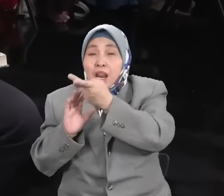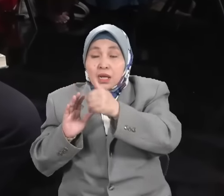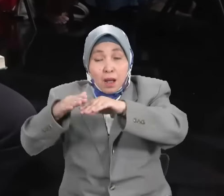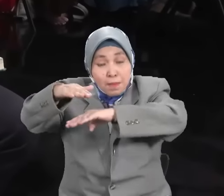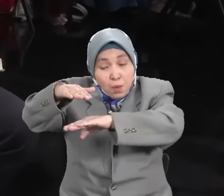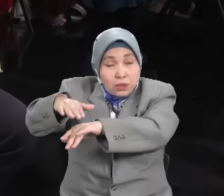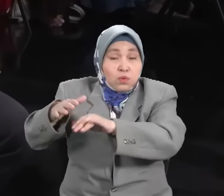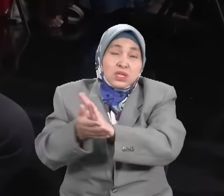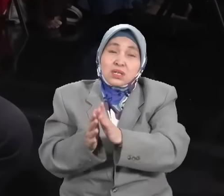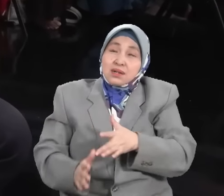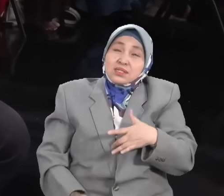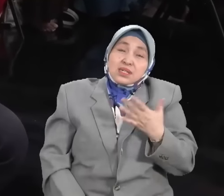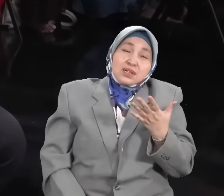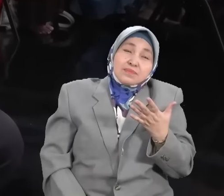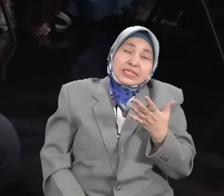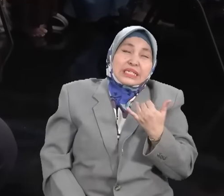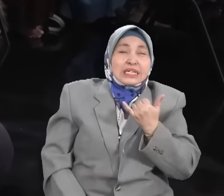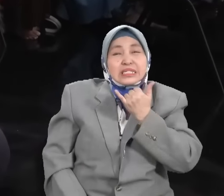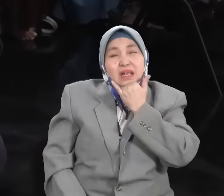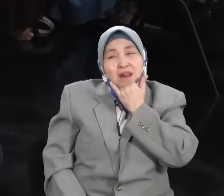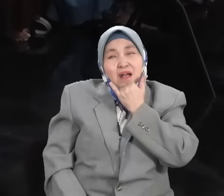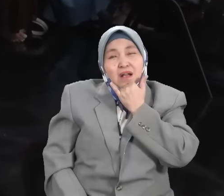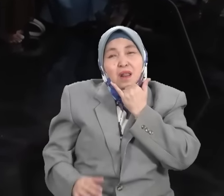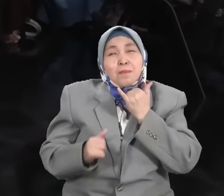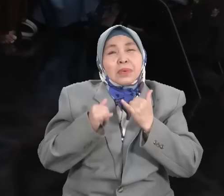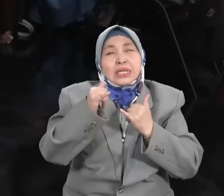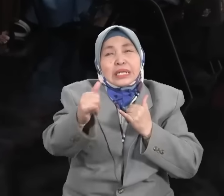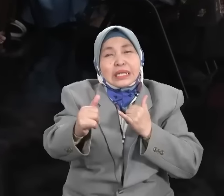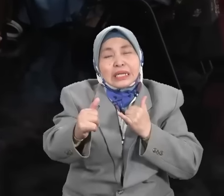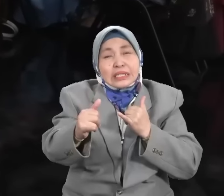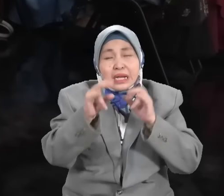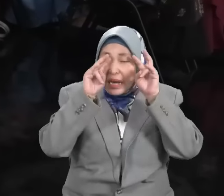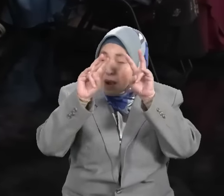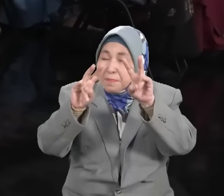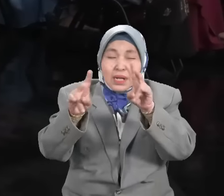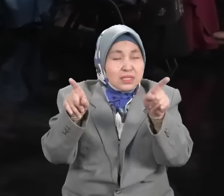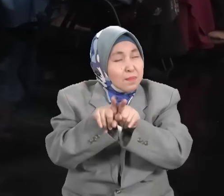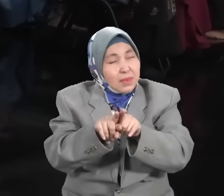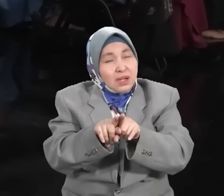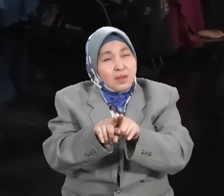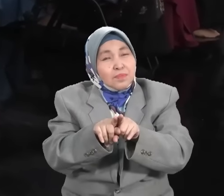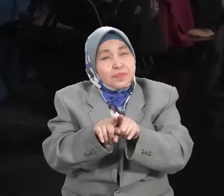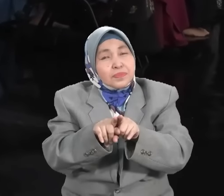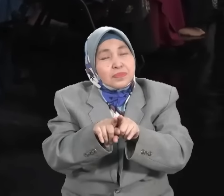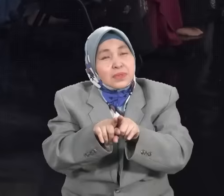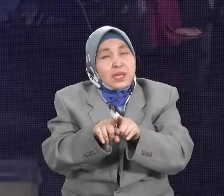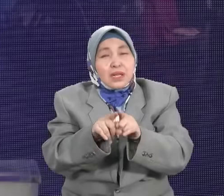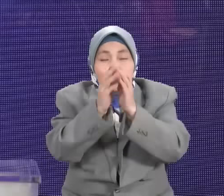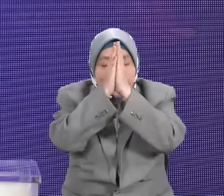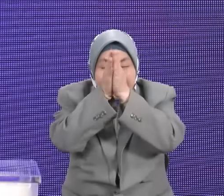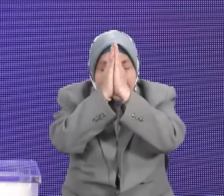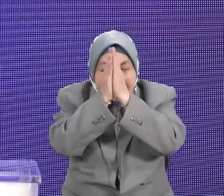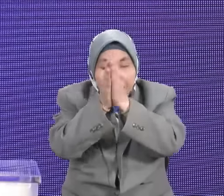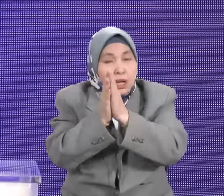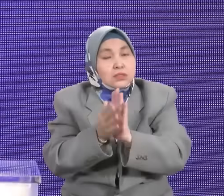jadi Michael semacam bersalah kalau mikir pergi Sa'i di situ pesan nampak seperti seperti ada menyembah berhala